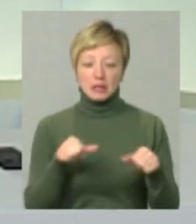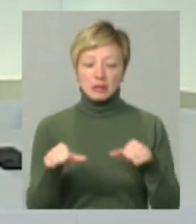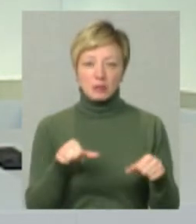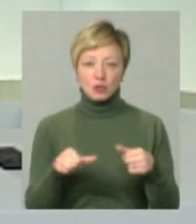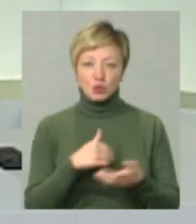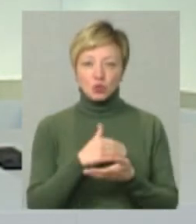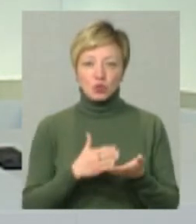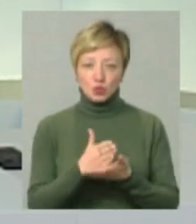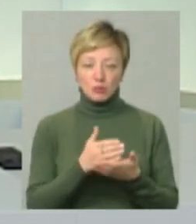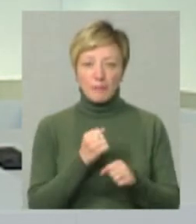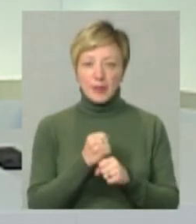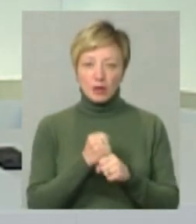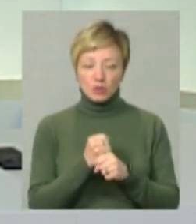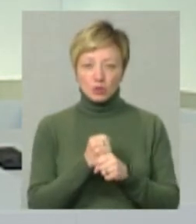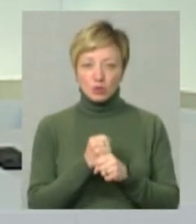аварійно-диспетчерської служби